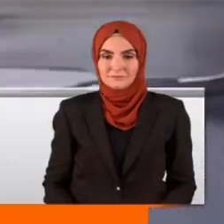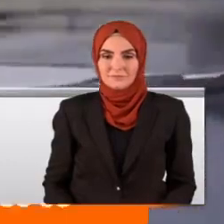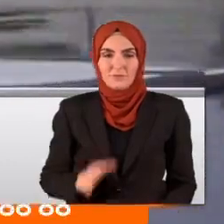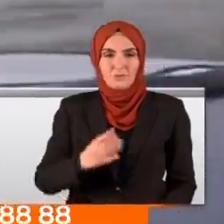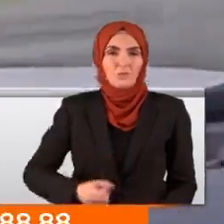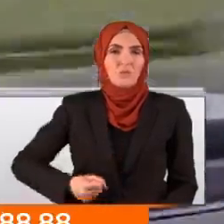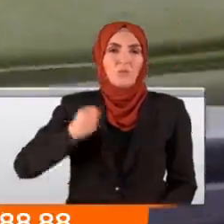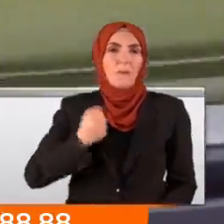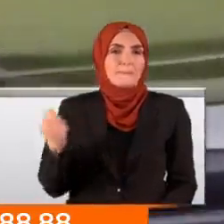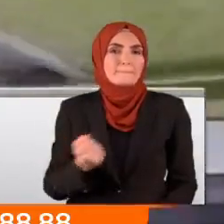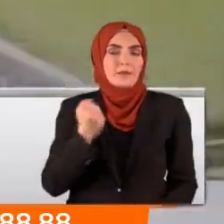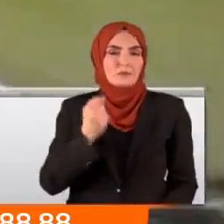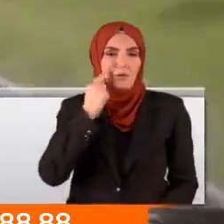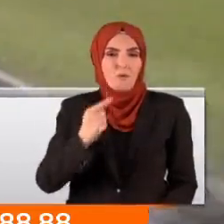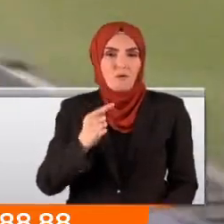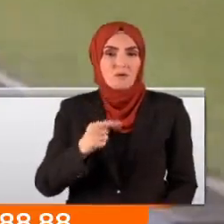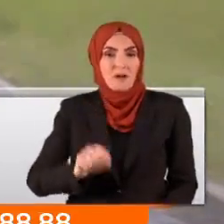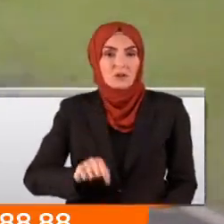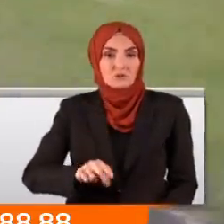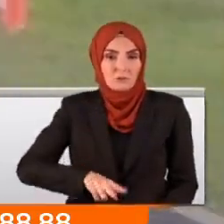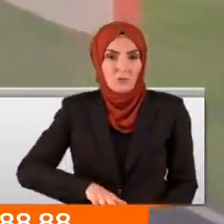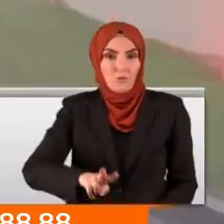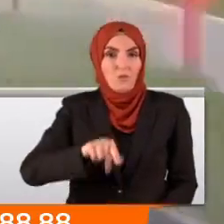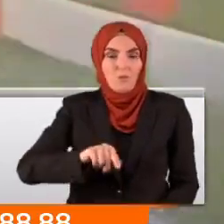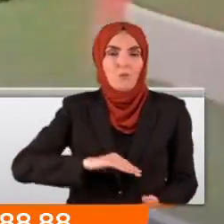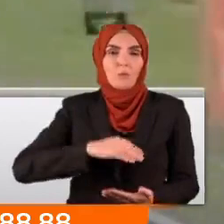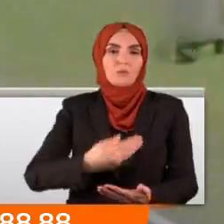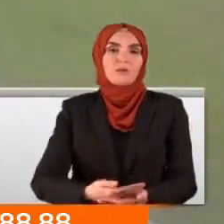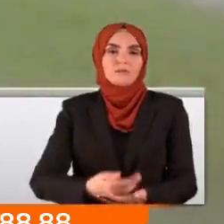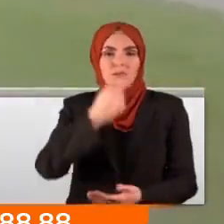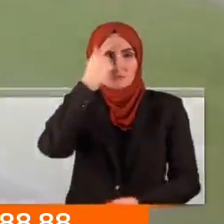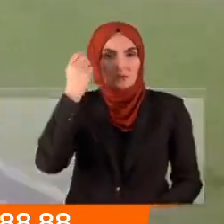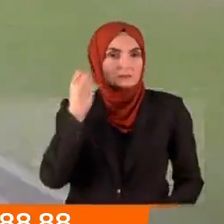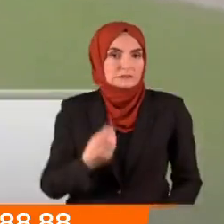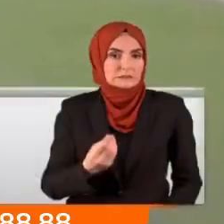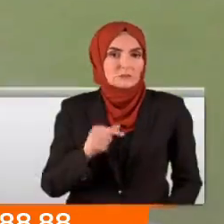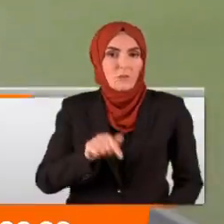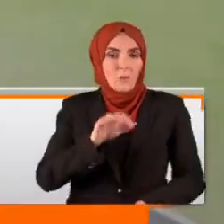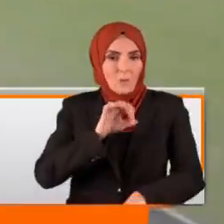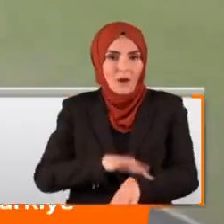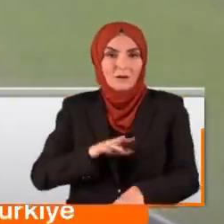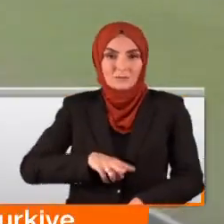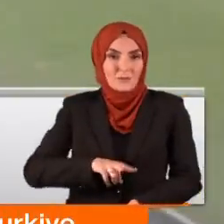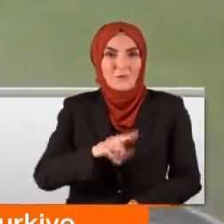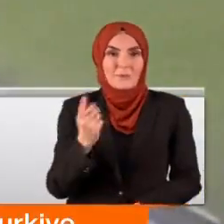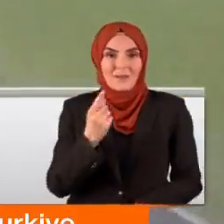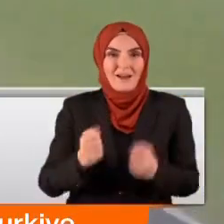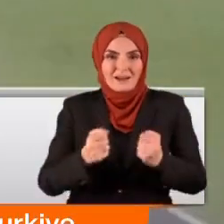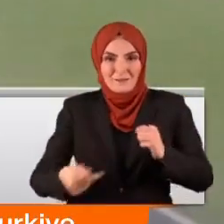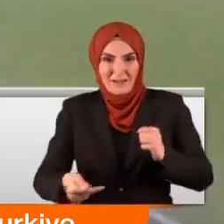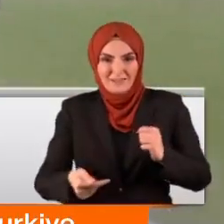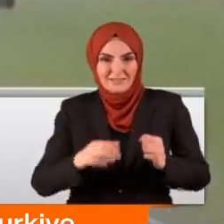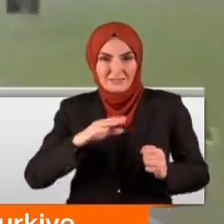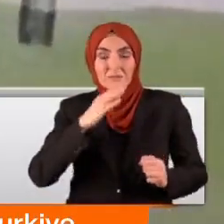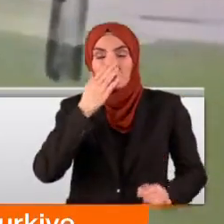Tonlarca beton aşağıdaki yolun üzerine devrildi. Şans eseri o an yoldaki araçların hiçbiri viyadüğün altında değildi.